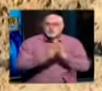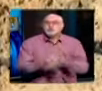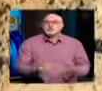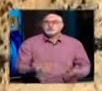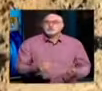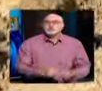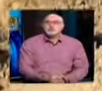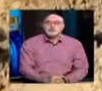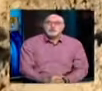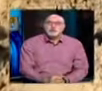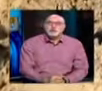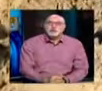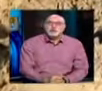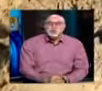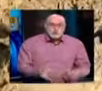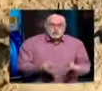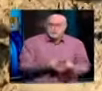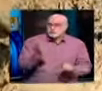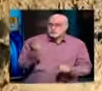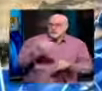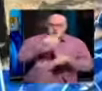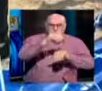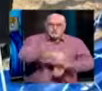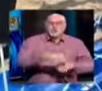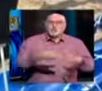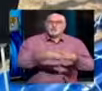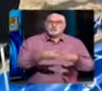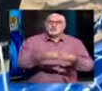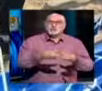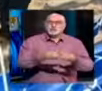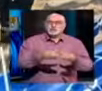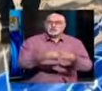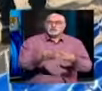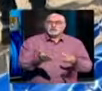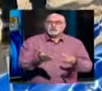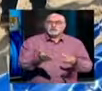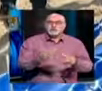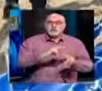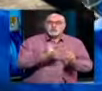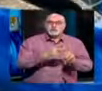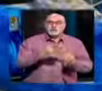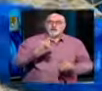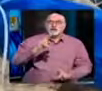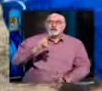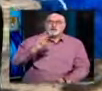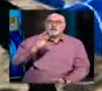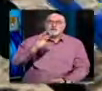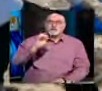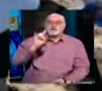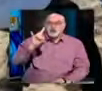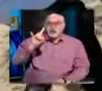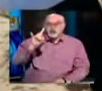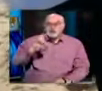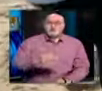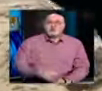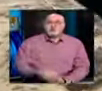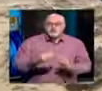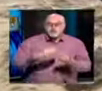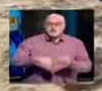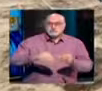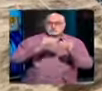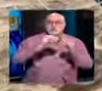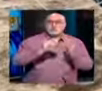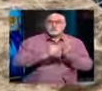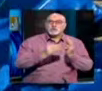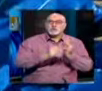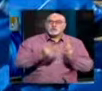دفنها مؤقتا كهذه المقبرة الجماعية الجديدة بمدينة رفح جنوبي القطاع، والتي تضاف إلى عدد كبير